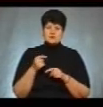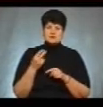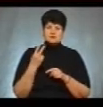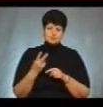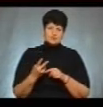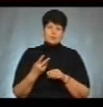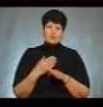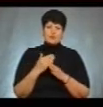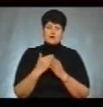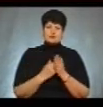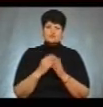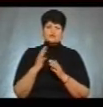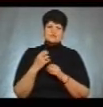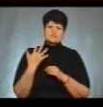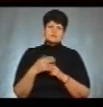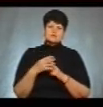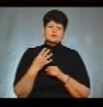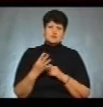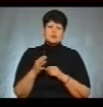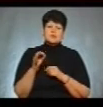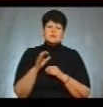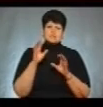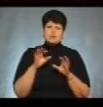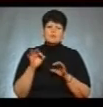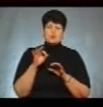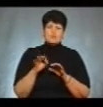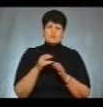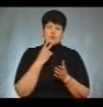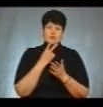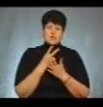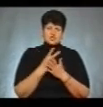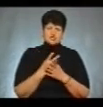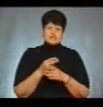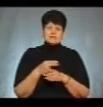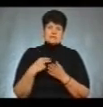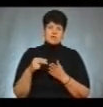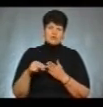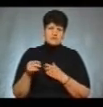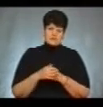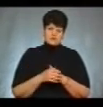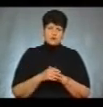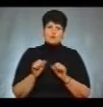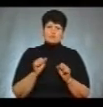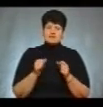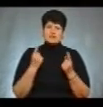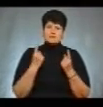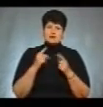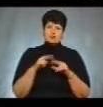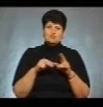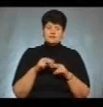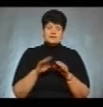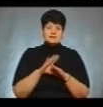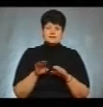номер 454 закону про публічні закупівлі. Повністю з вами згідно. Але управління капітального будівництва